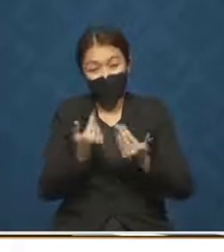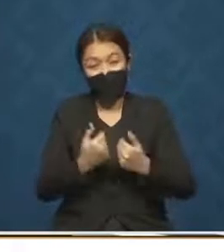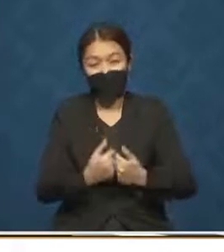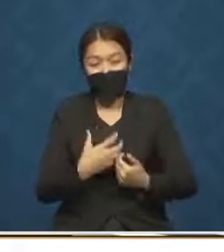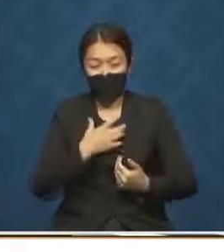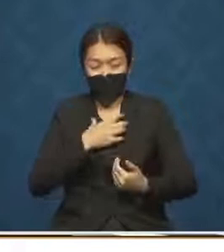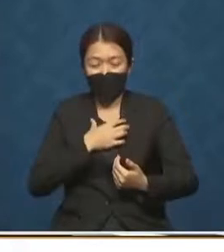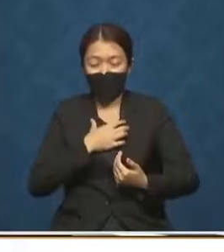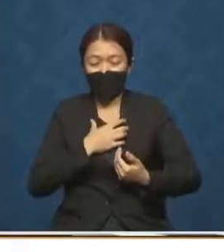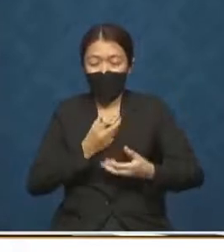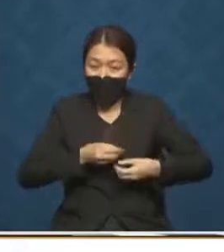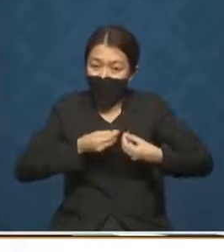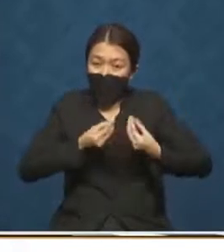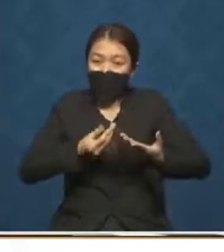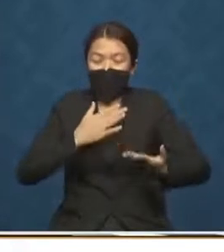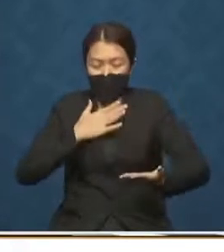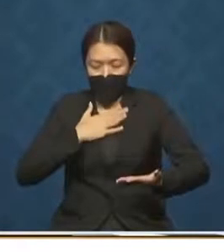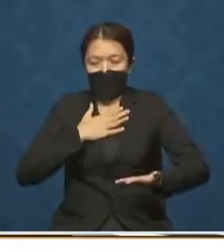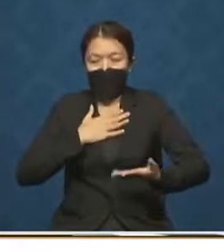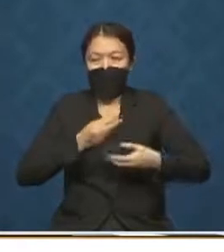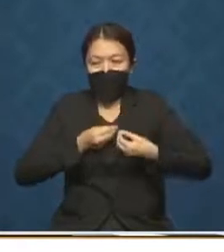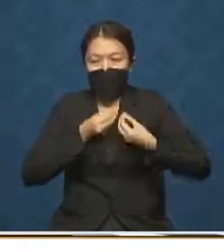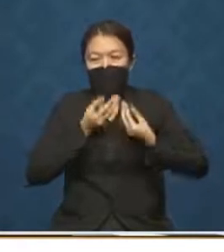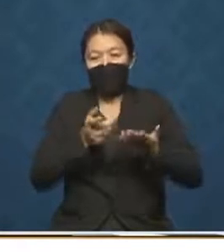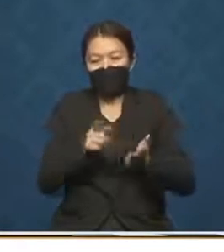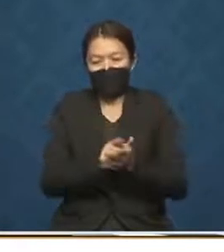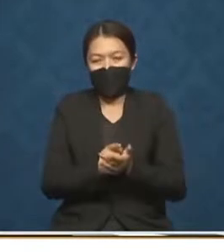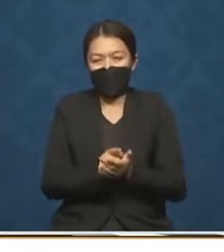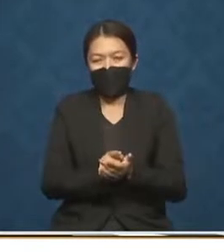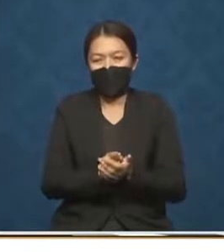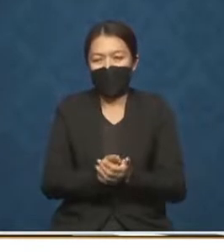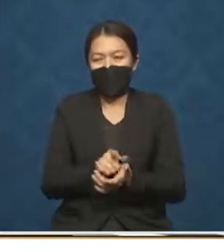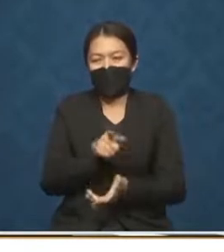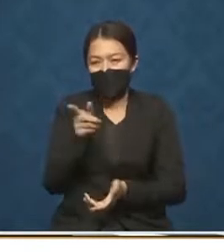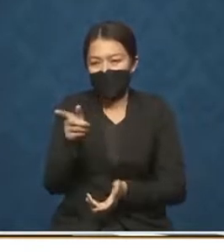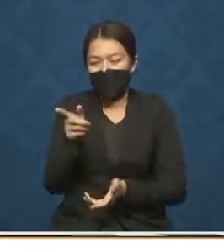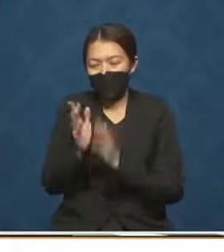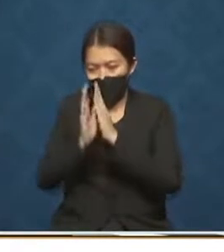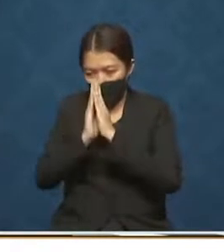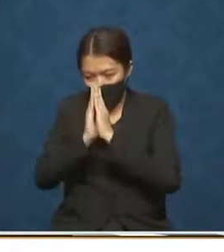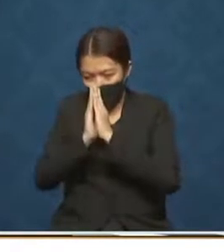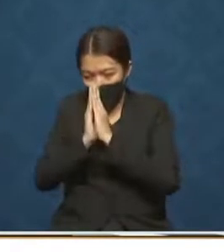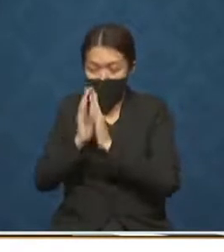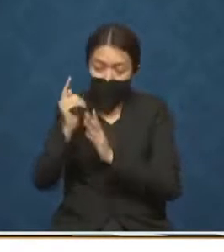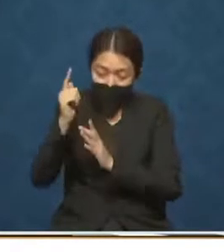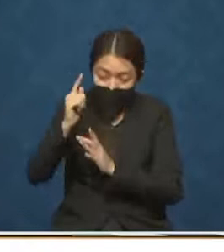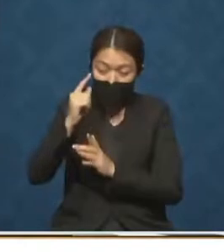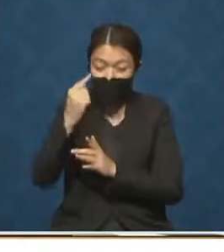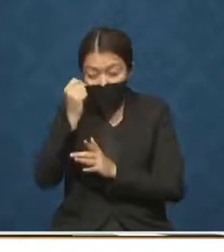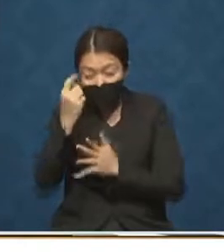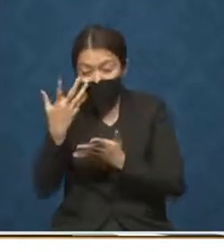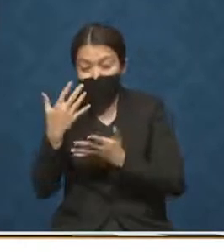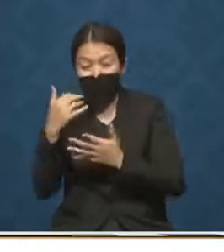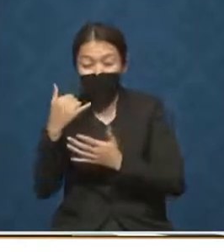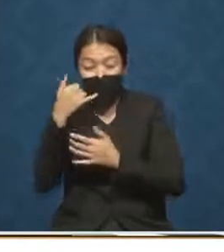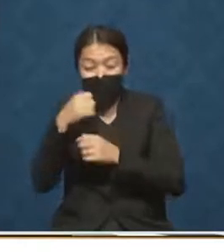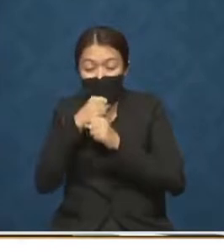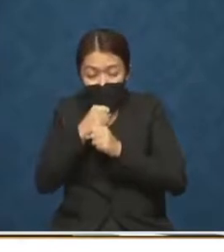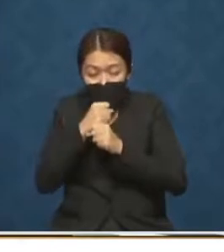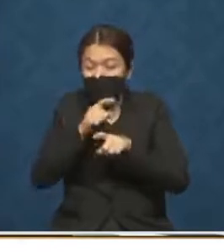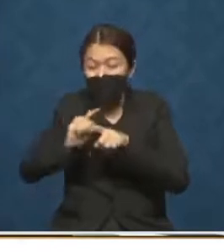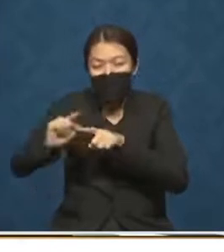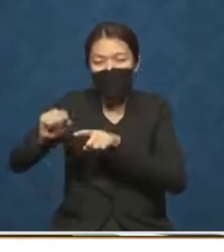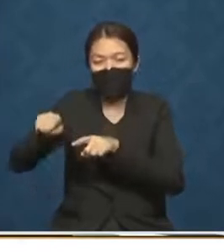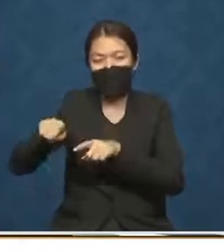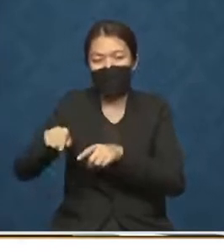ผมกยอมเสียสละครับเดินไปยกมือไ้ตาสีตาสาใหญมีให่มาลงเก่มประชอย